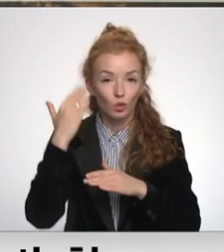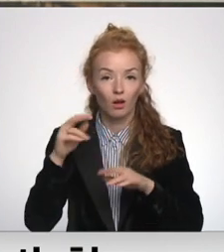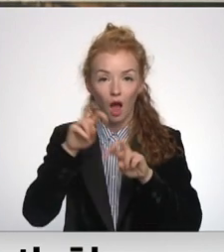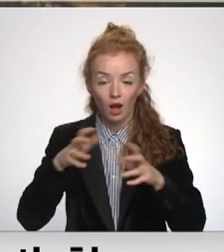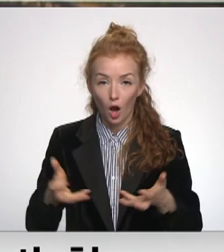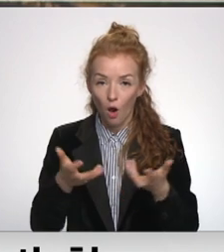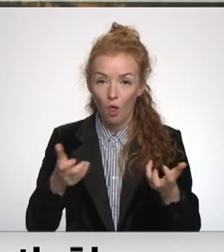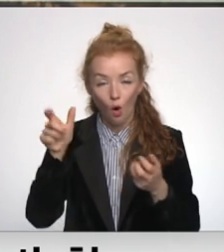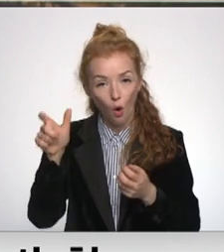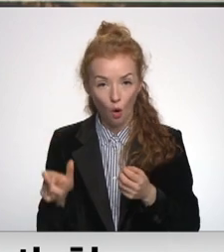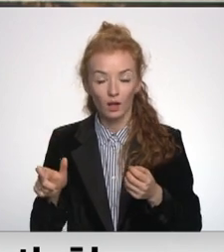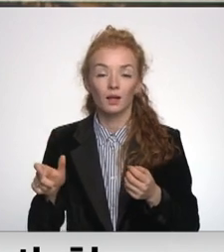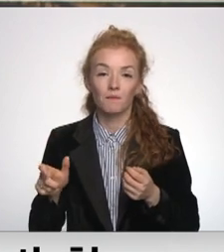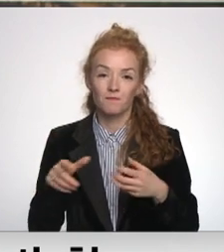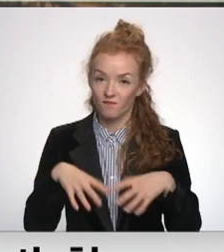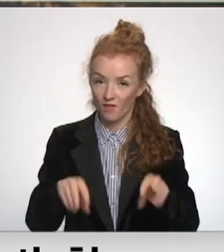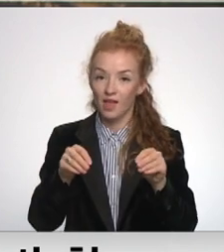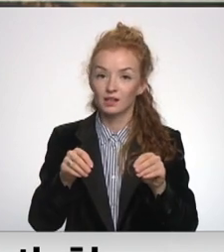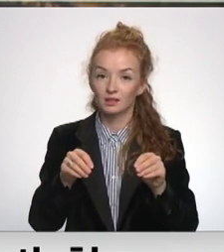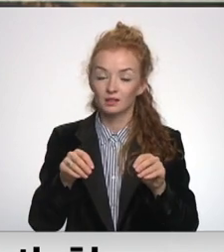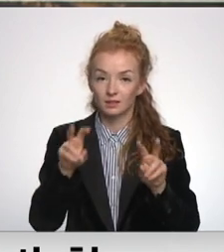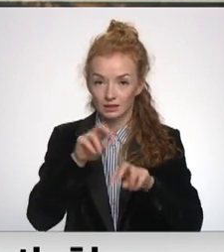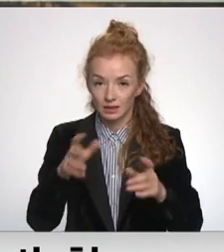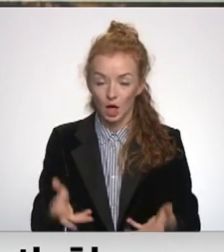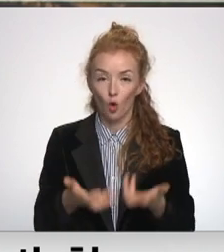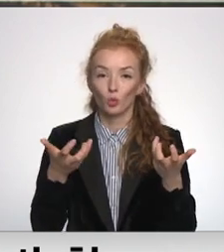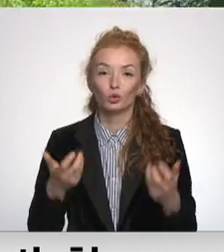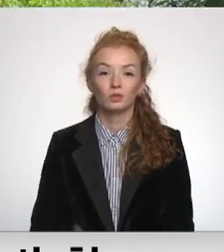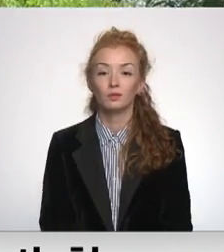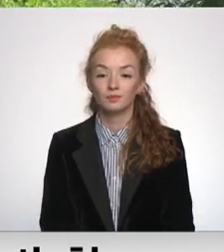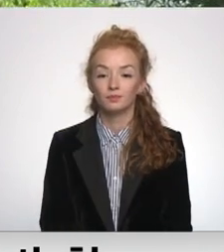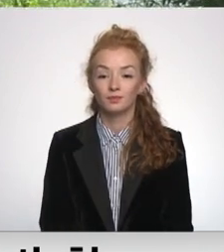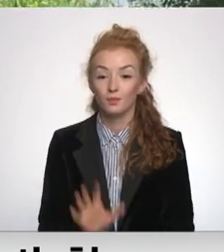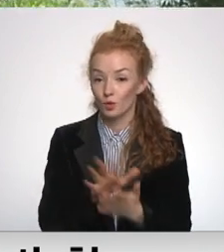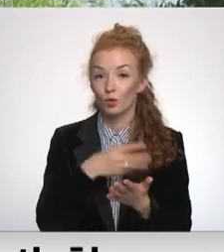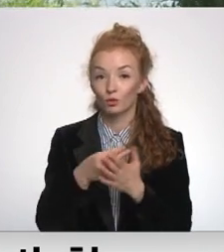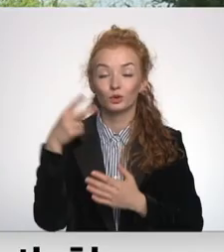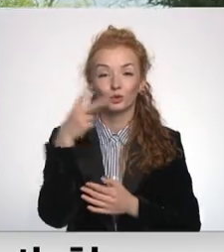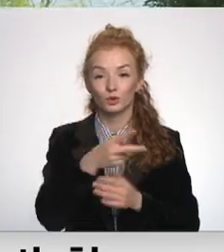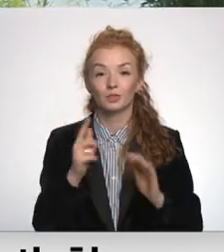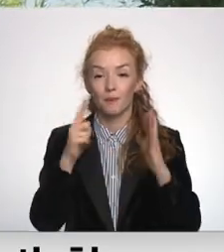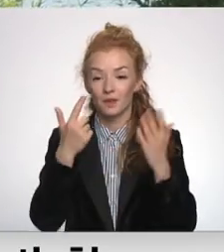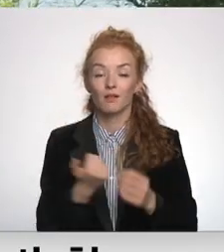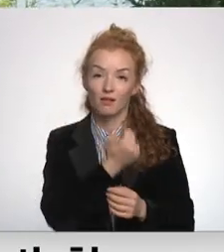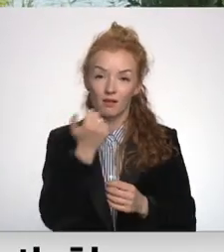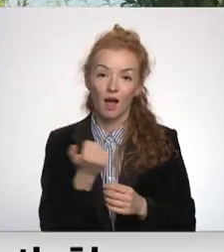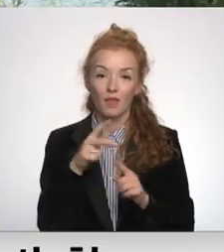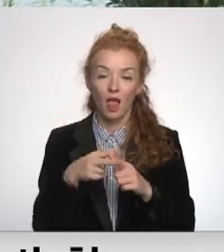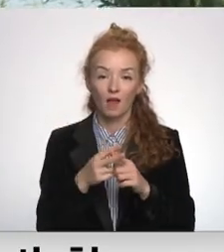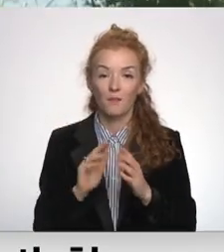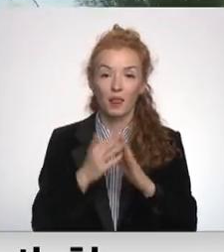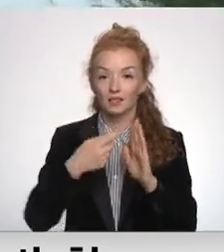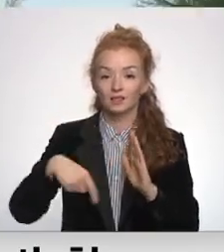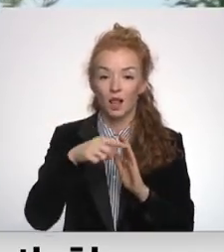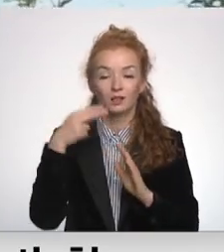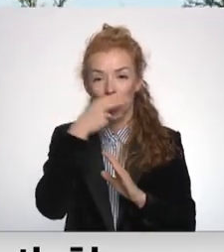Andra Tomašūna vadībā veica arheoloģiskos izrakumus. Jau kopš 2007. Gada Jelgavas pilssalā